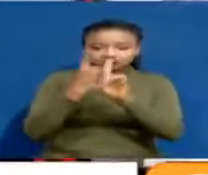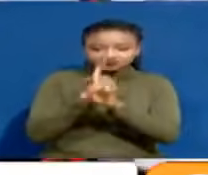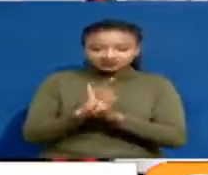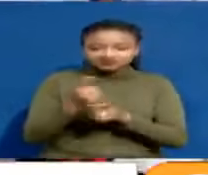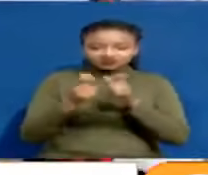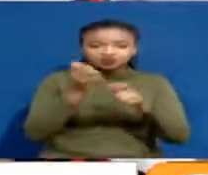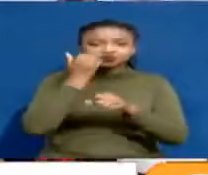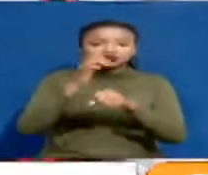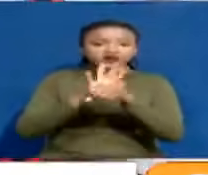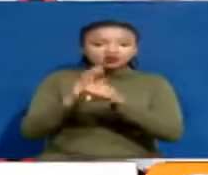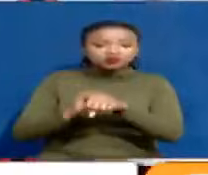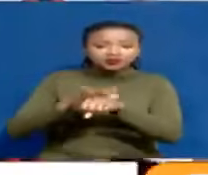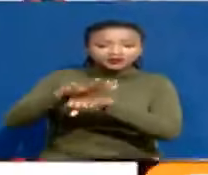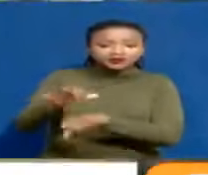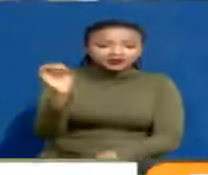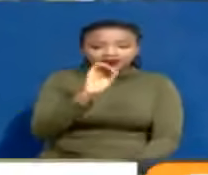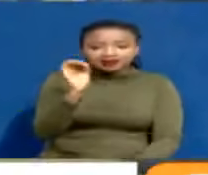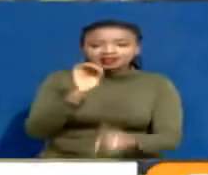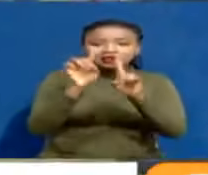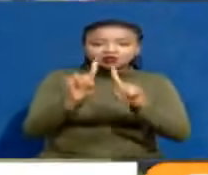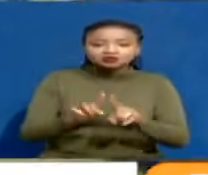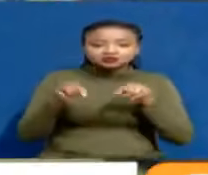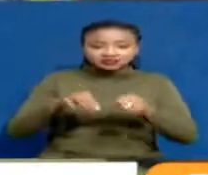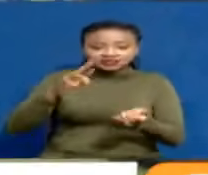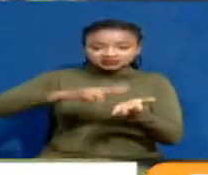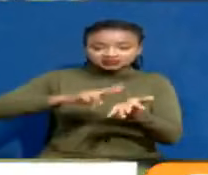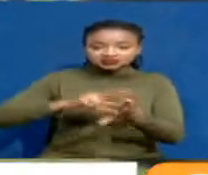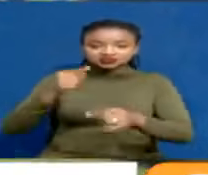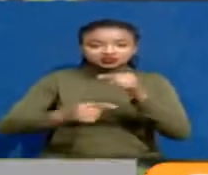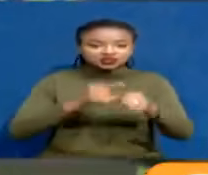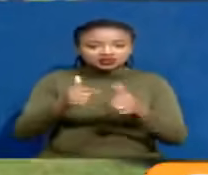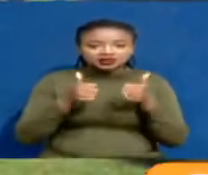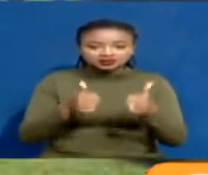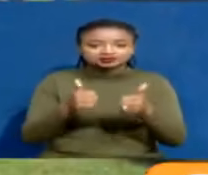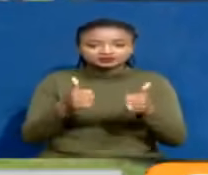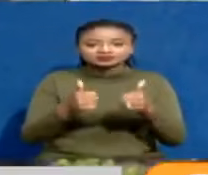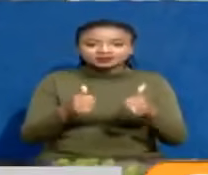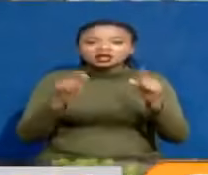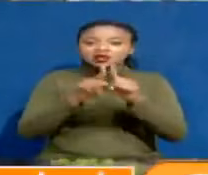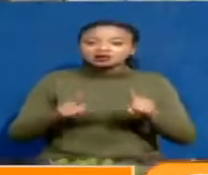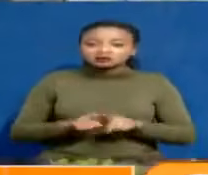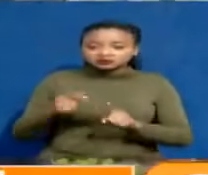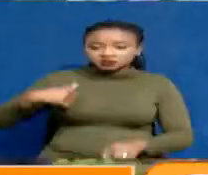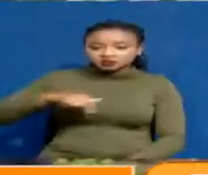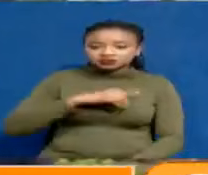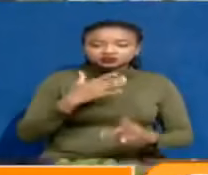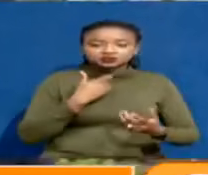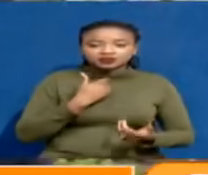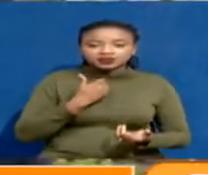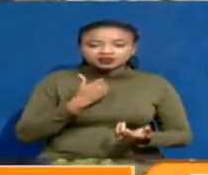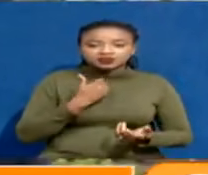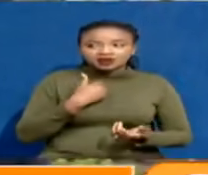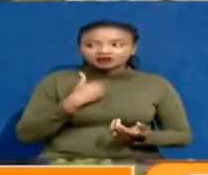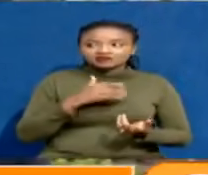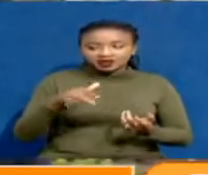mpango wa kukamilisha masomo muhula huu. Registration inaendelea vizuri, it's very efficient. Tumeweza kuwa na one stop shop where